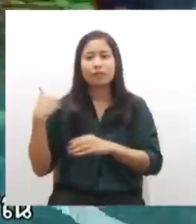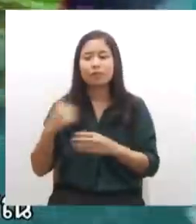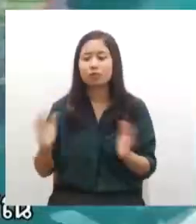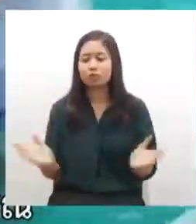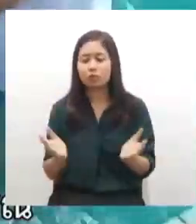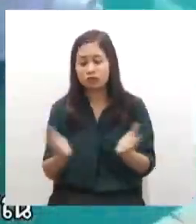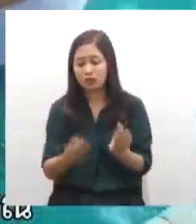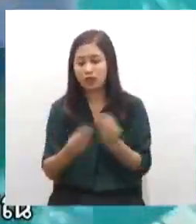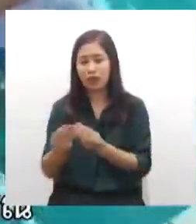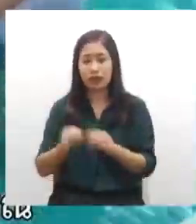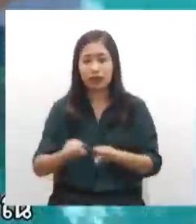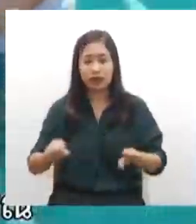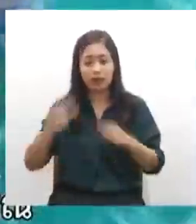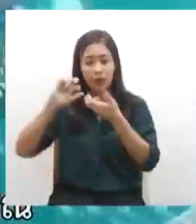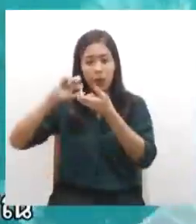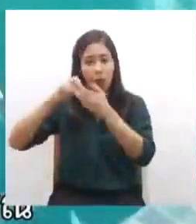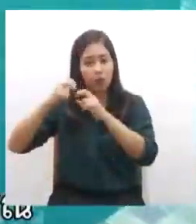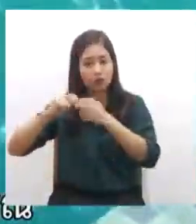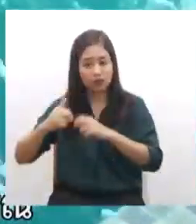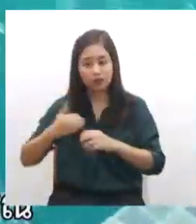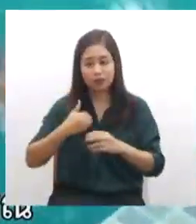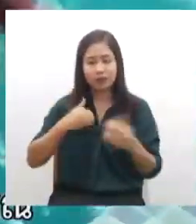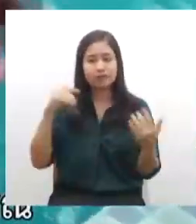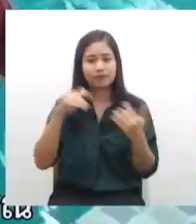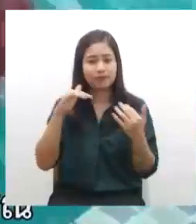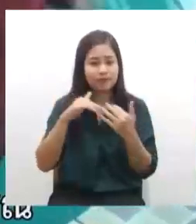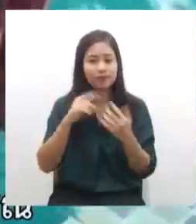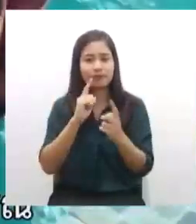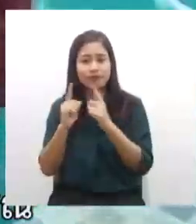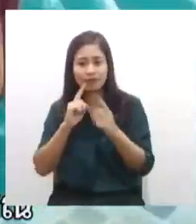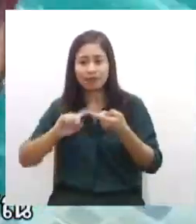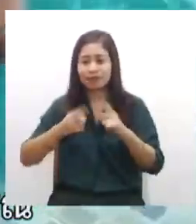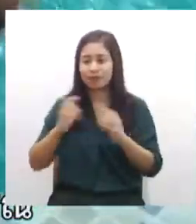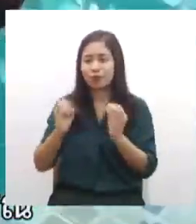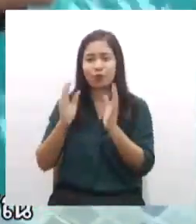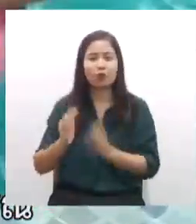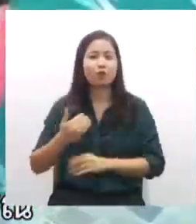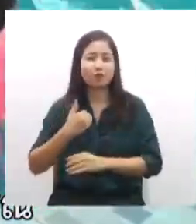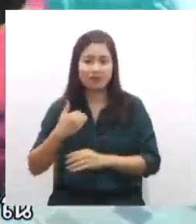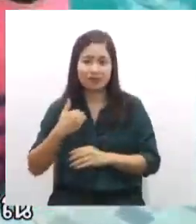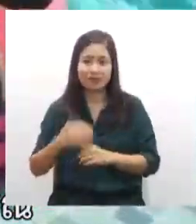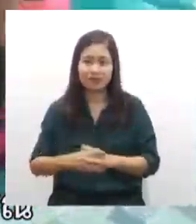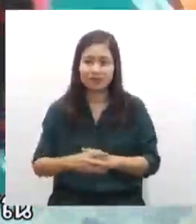ริมให้เด็กออทิสติกมีปฏิสัมพันธ์ต่อเพื่อนและครูอีกด้วย